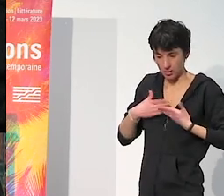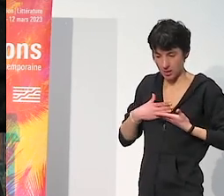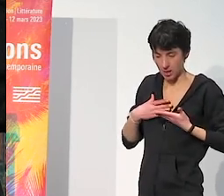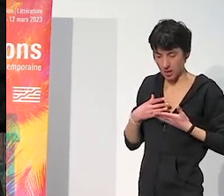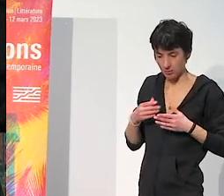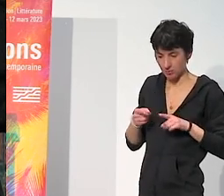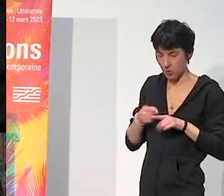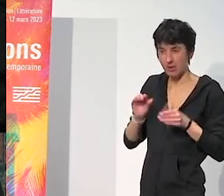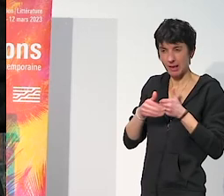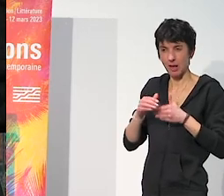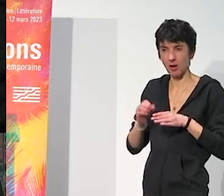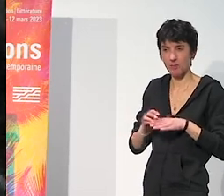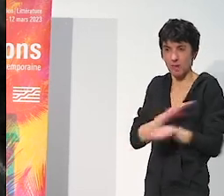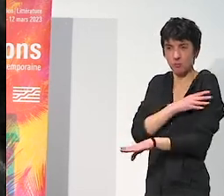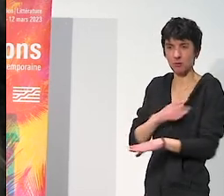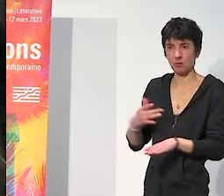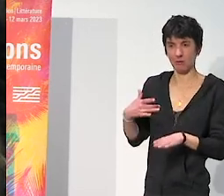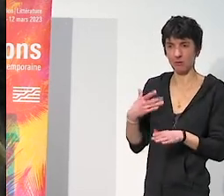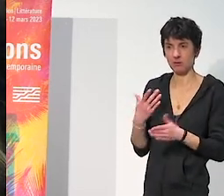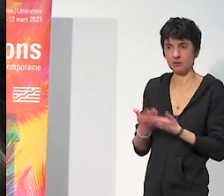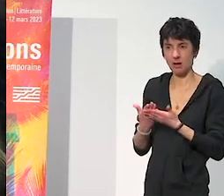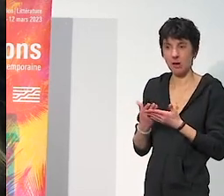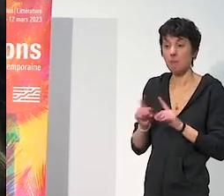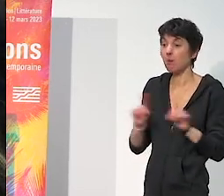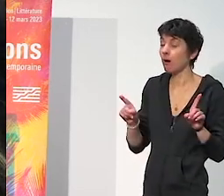quelque chose. Et pas que